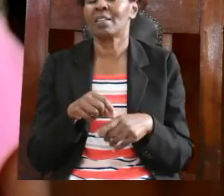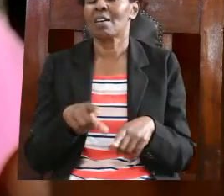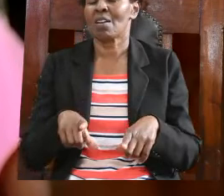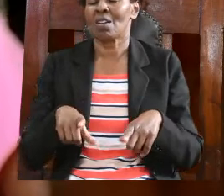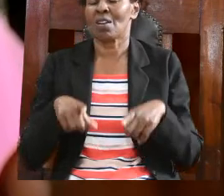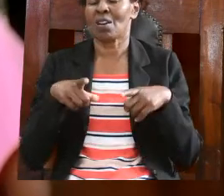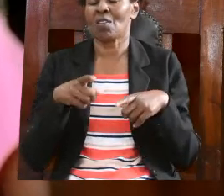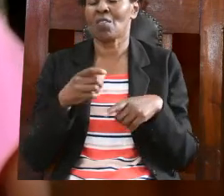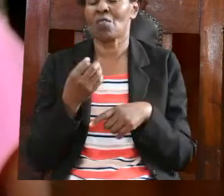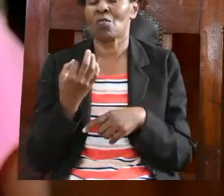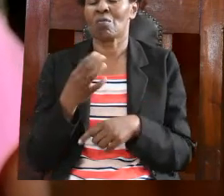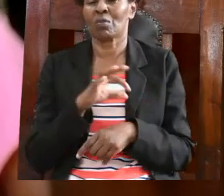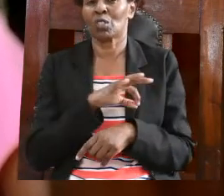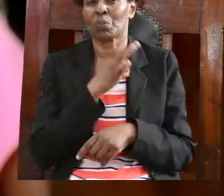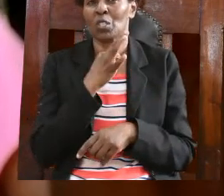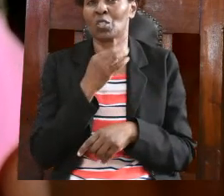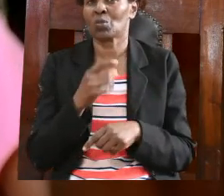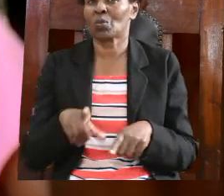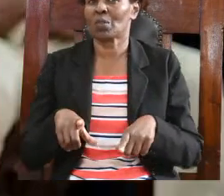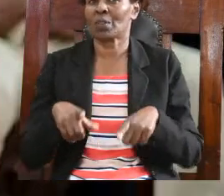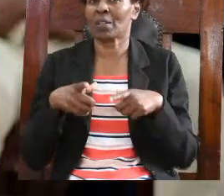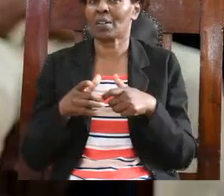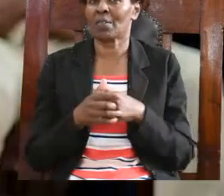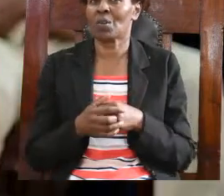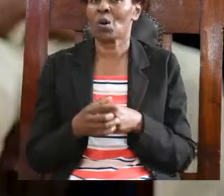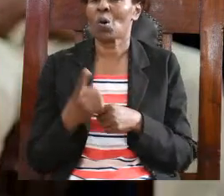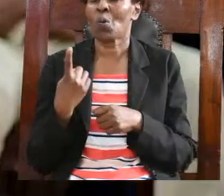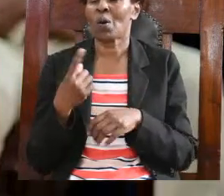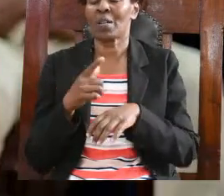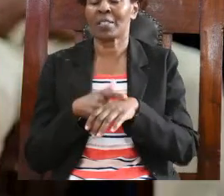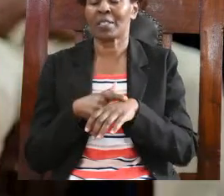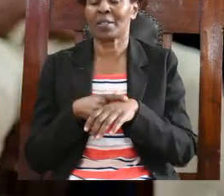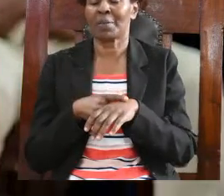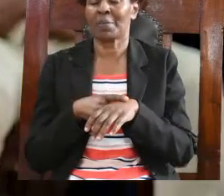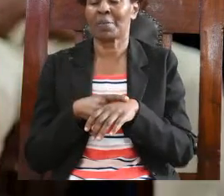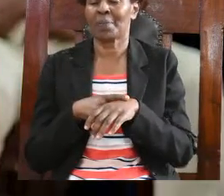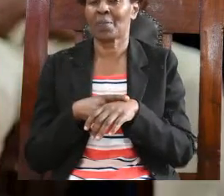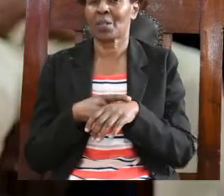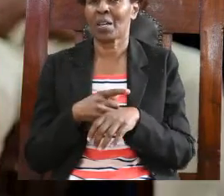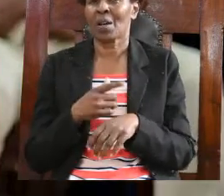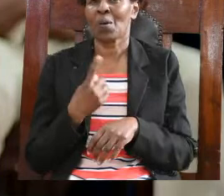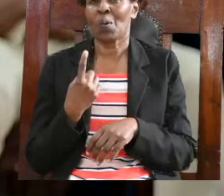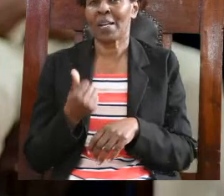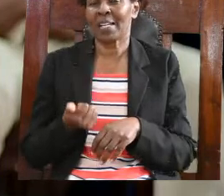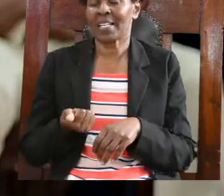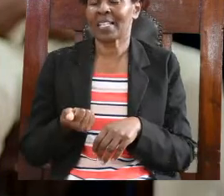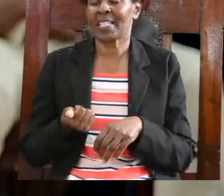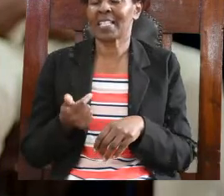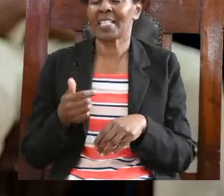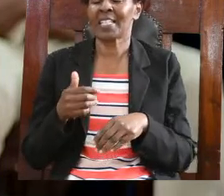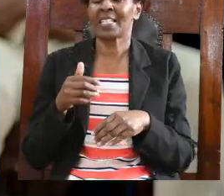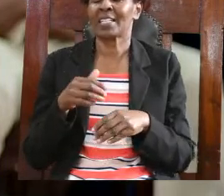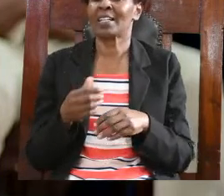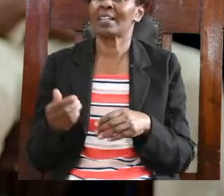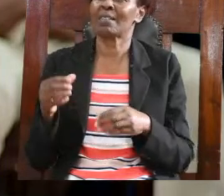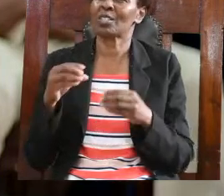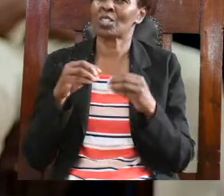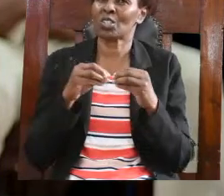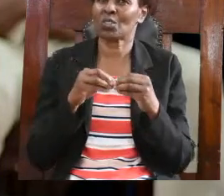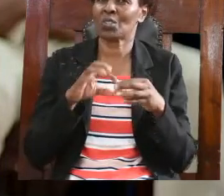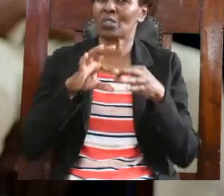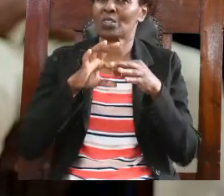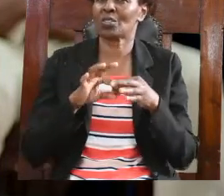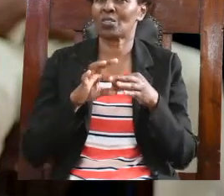yetu ya kiroho. Wakati mmoja kuna mwanadada aliyeingia kwenye gym, na alipoingia